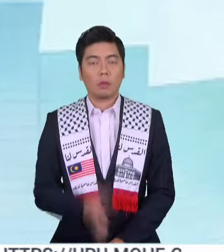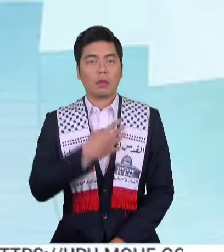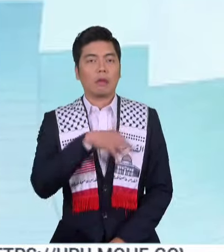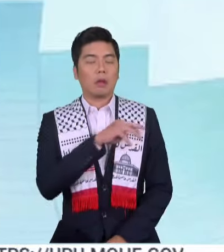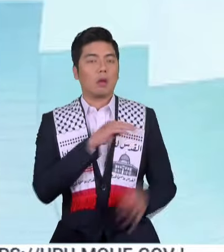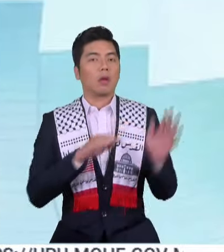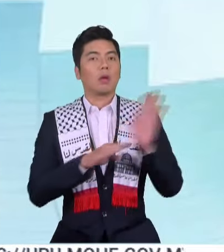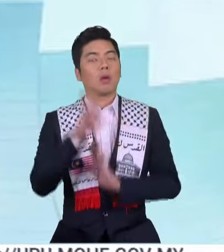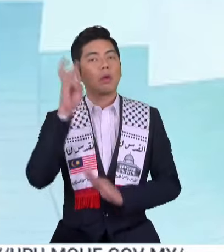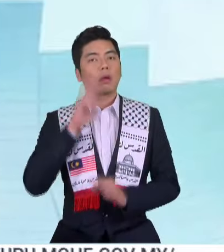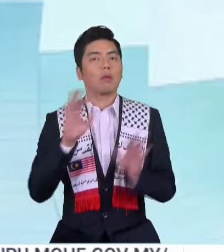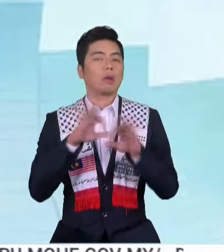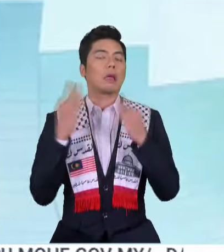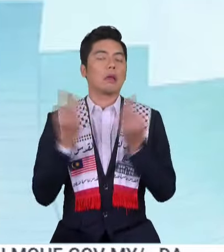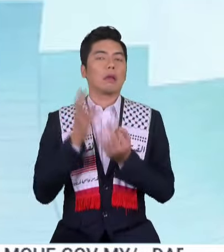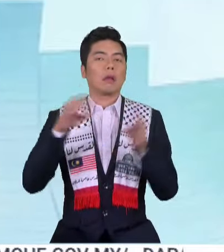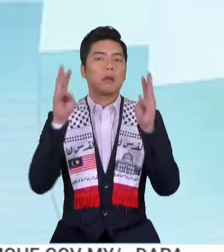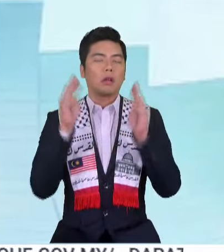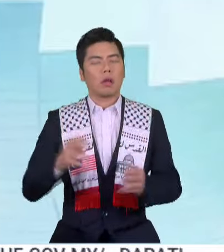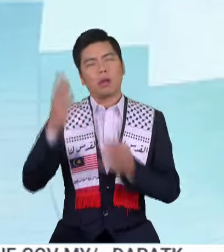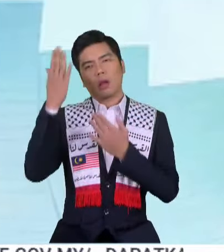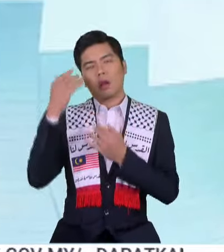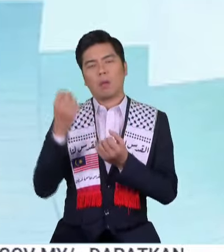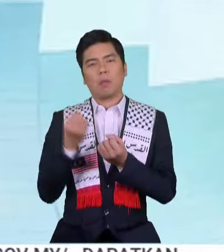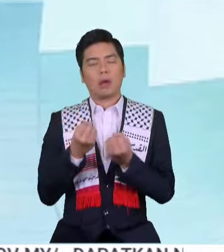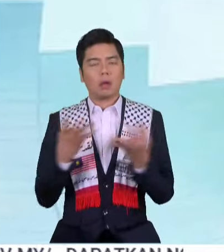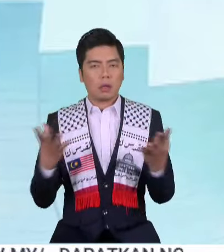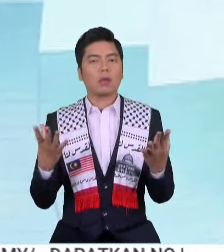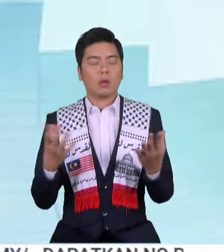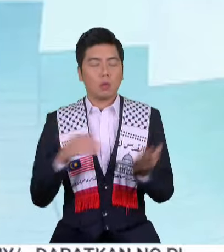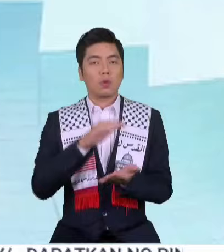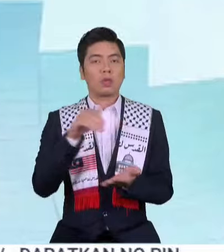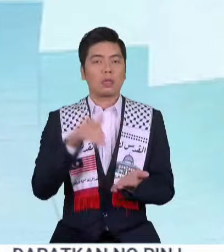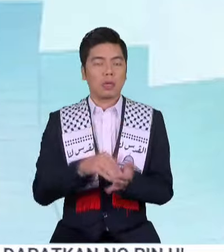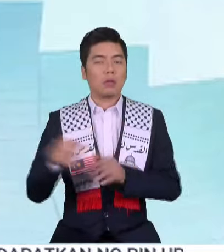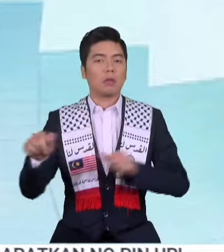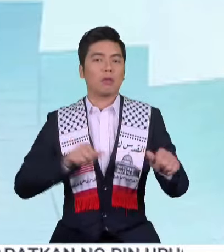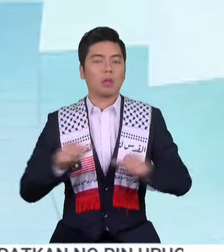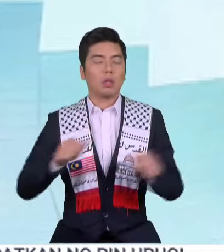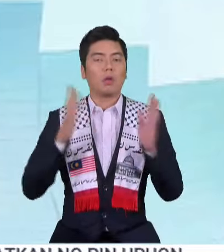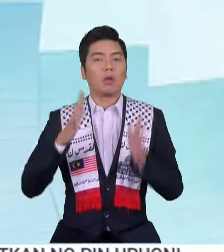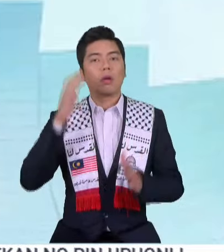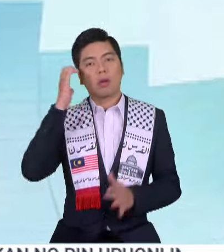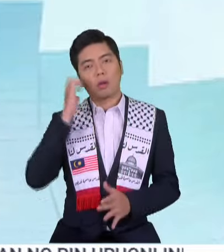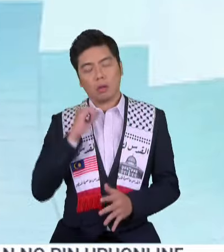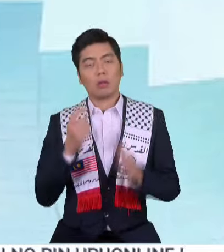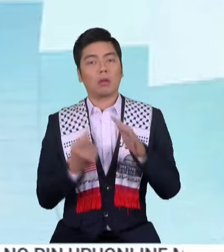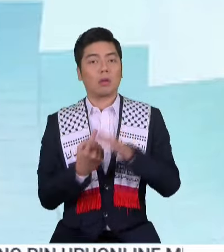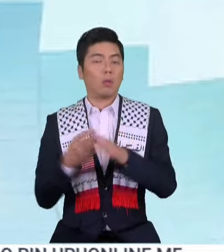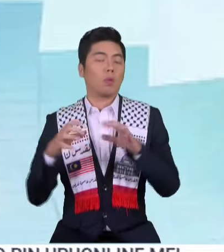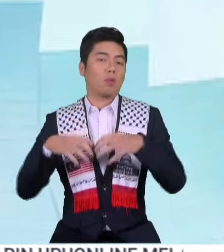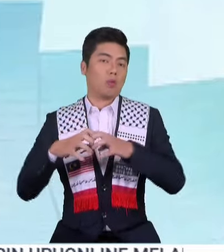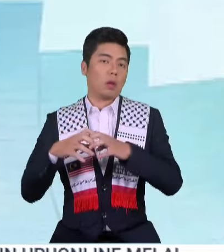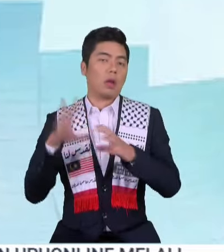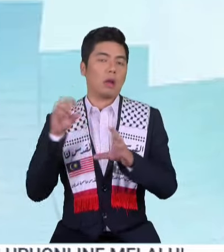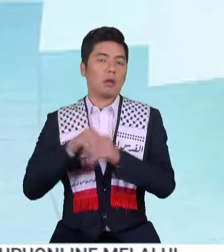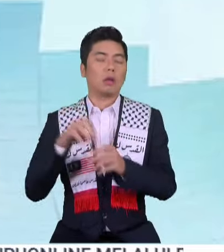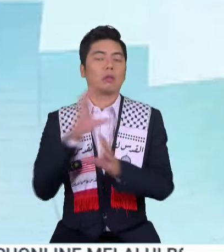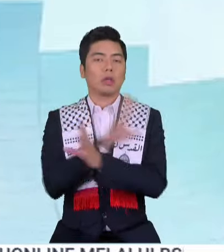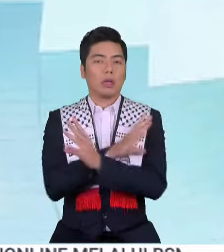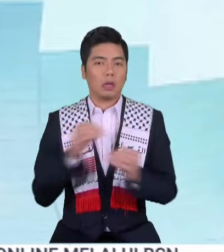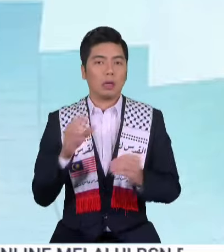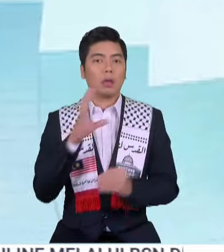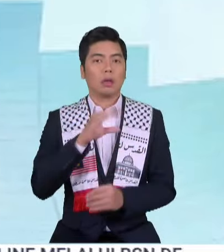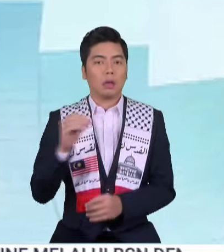Kementerian Pembangunan Wanita, Keluarga dan Masyarakat berharap lebih banyak pusat aktiviti warga emas ditubuhkan di Sarawak. Juga Pusat